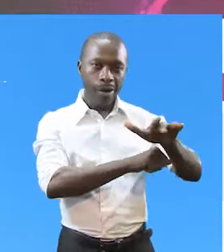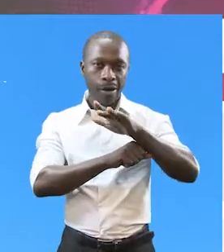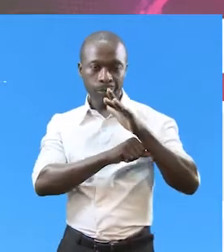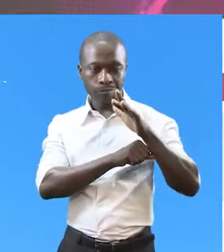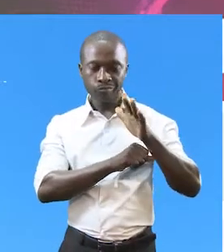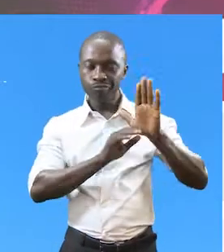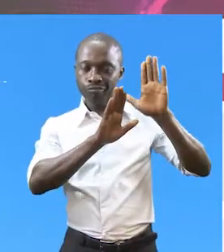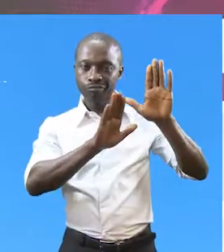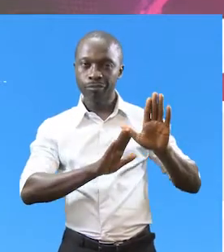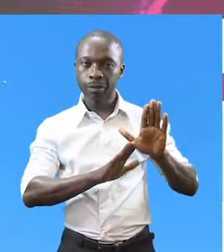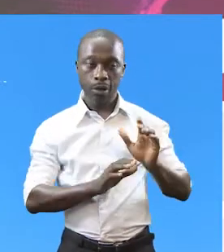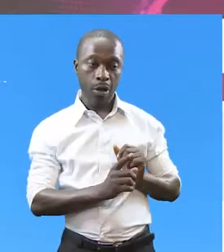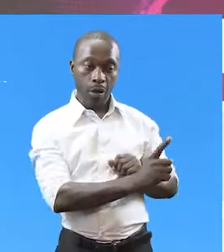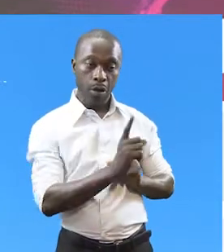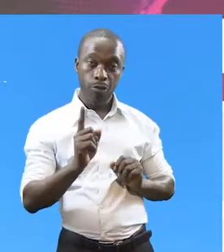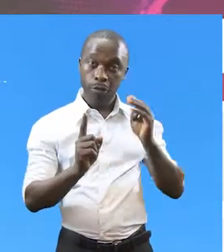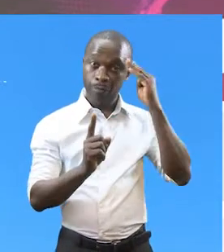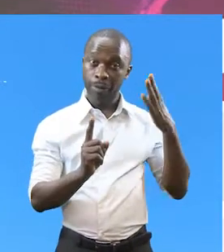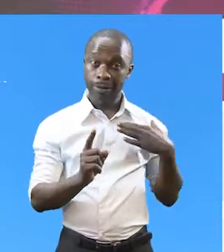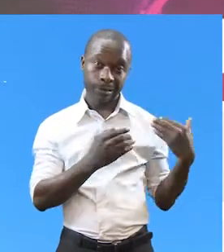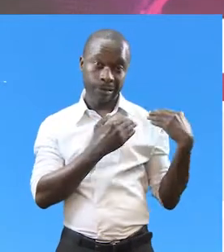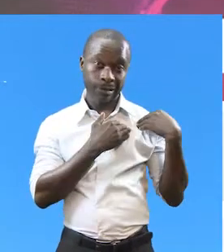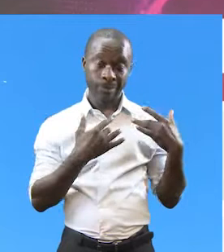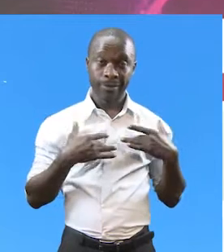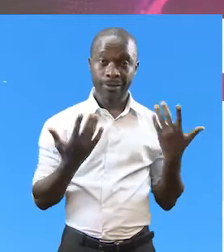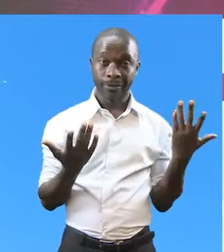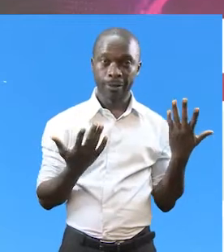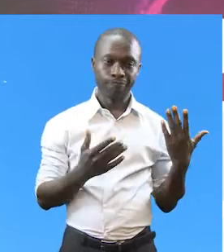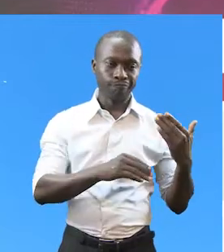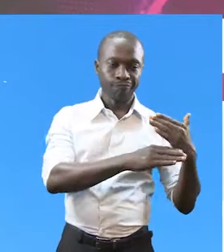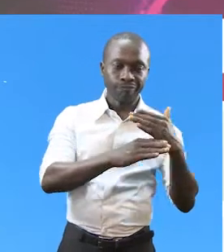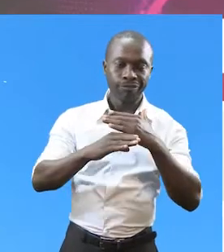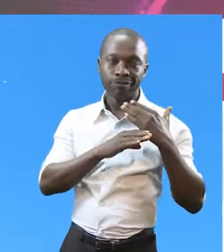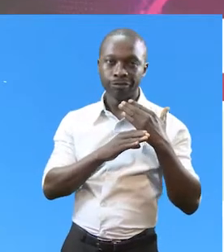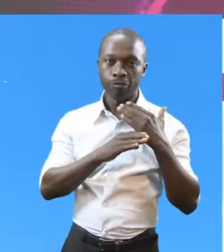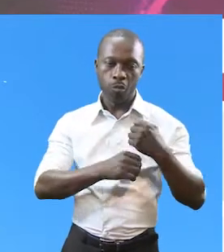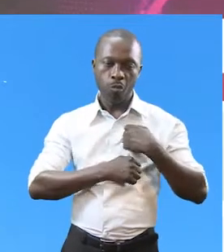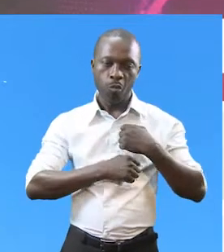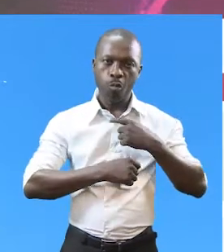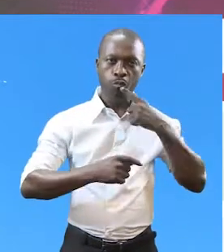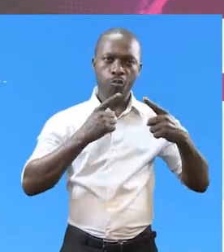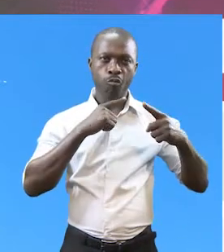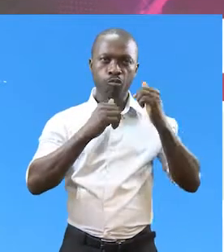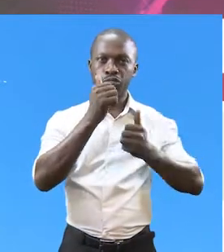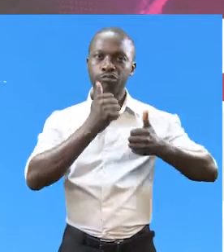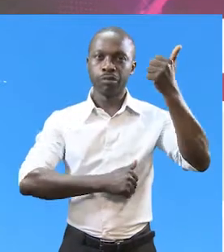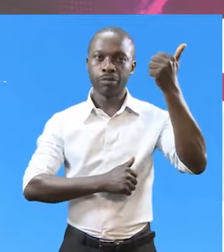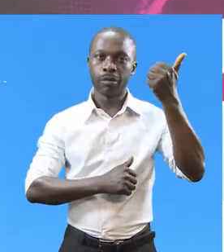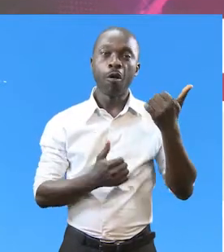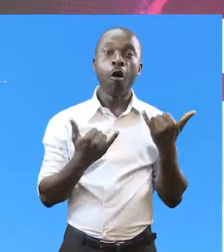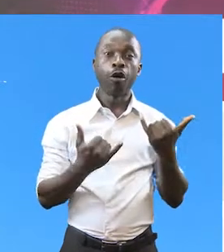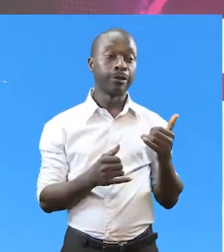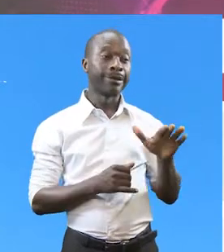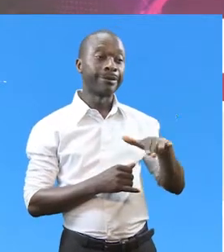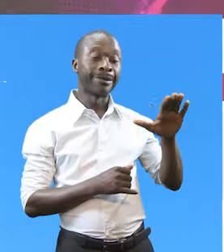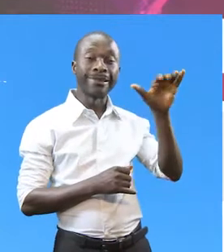Défense, Joseph Betty Assomon, a présidé ce jour à Yaoundé une réunion spéciale d'évaluation de la situation sécuritaire du Cameroun. Les